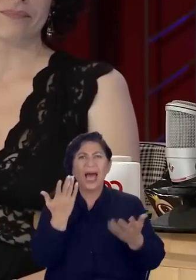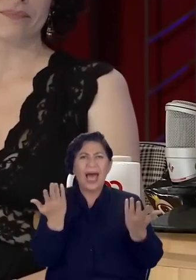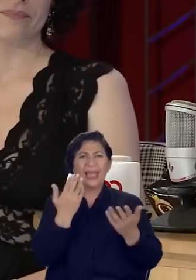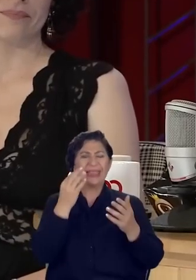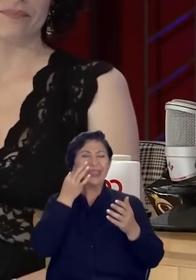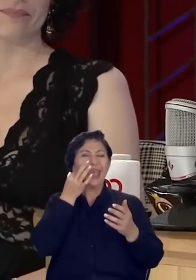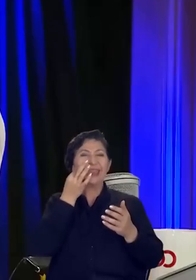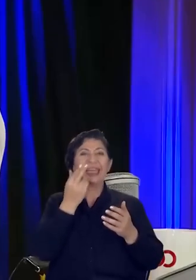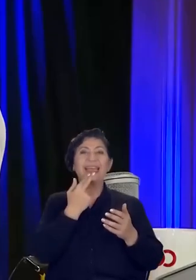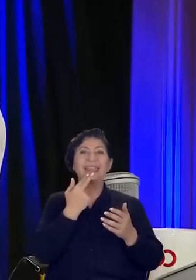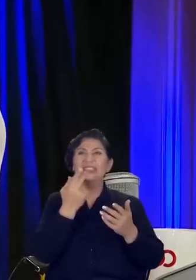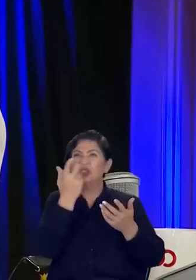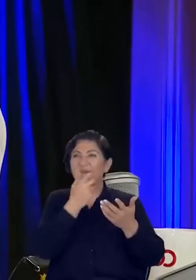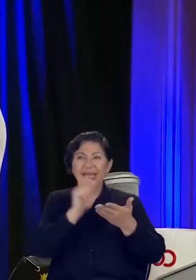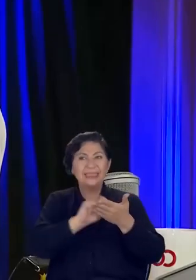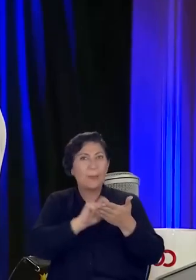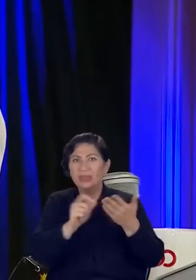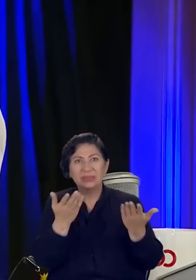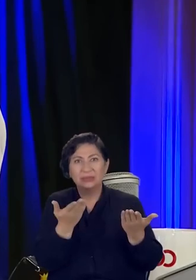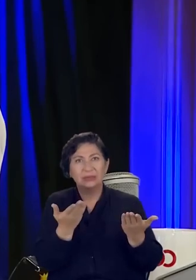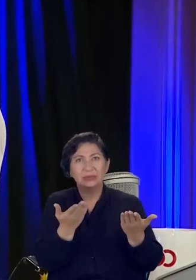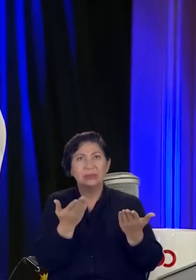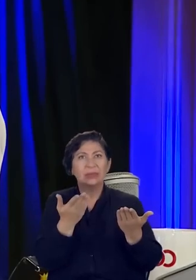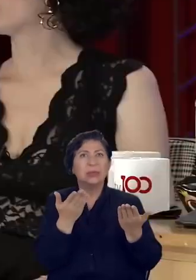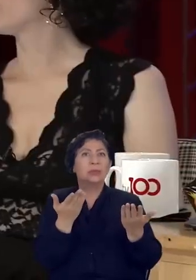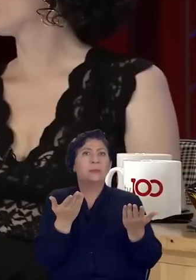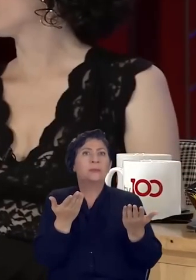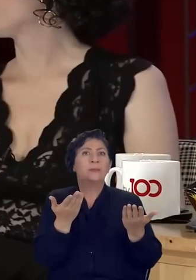Aytenli Kadın diye bir şarkı yapabilirsin?